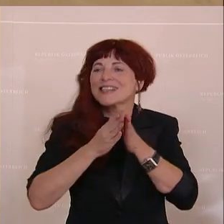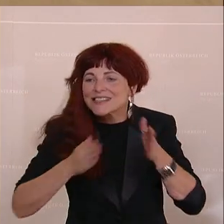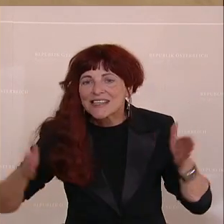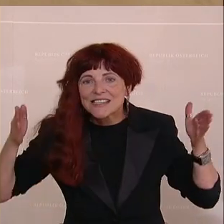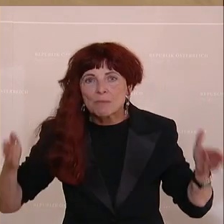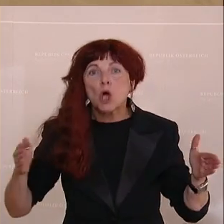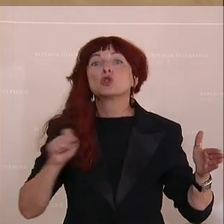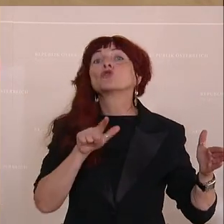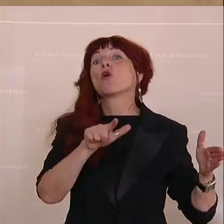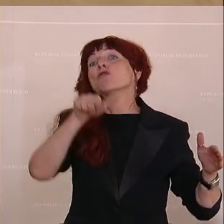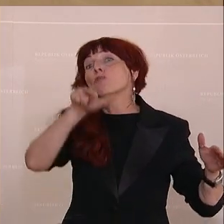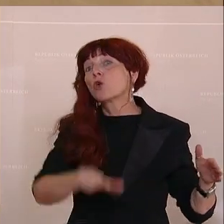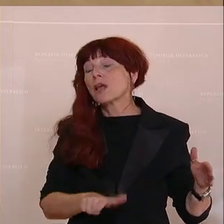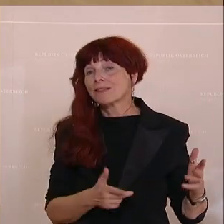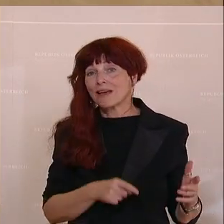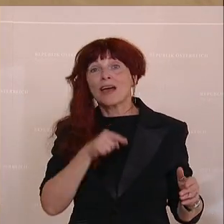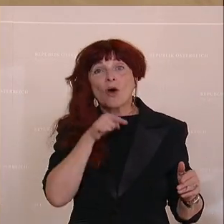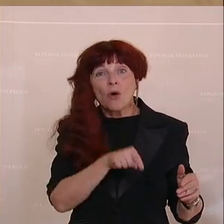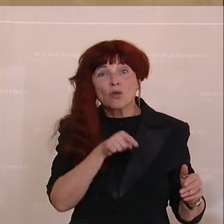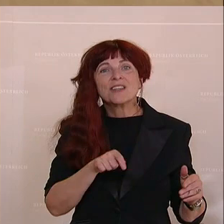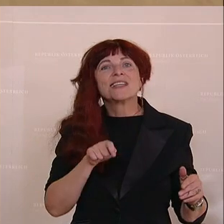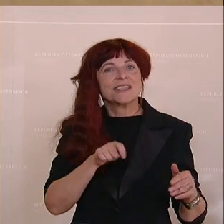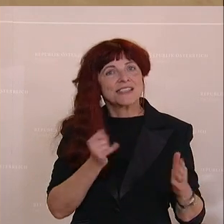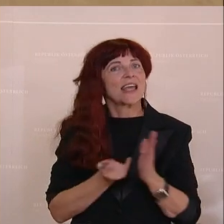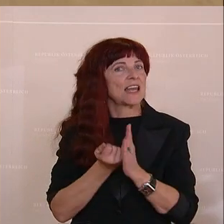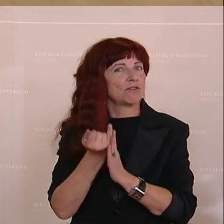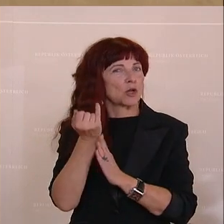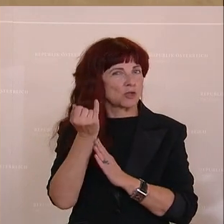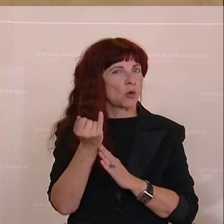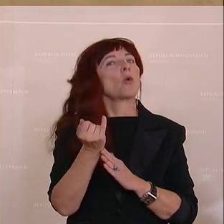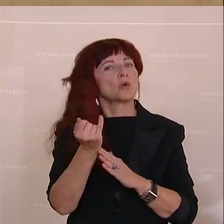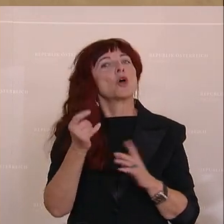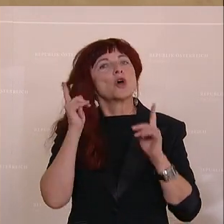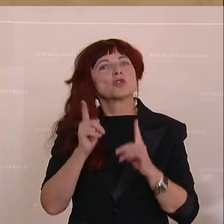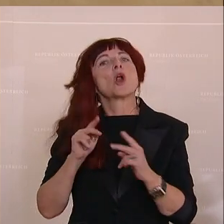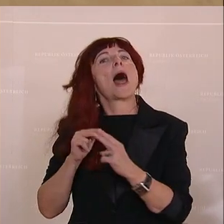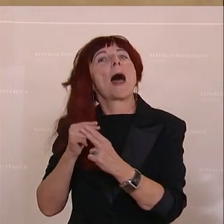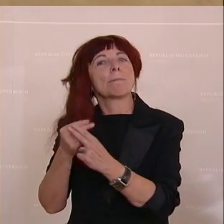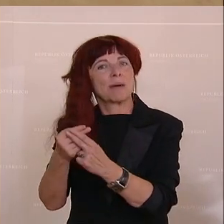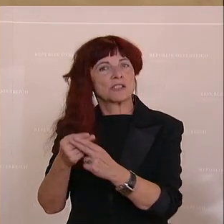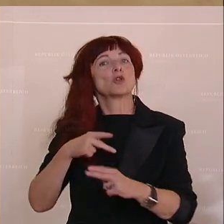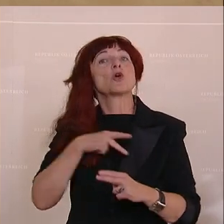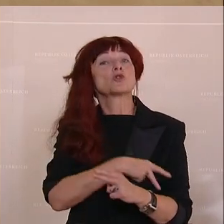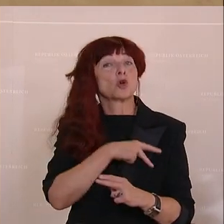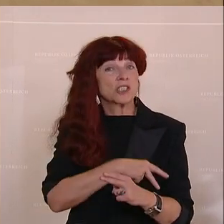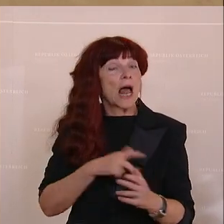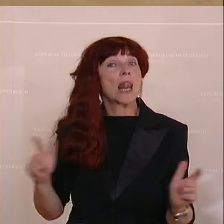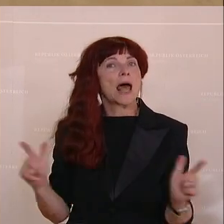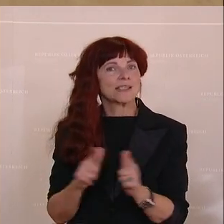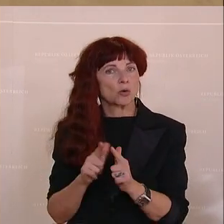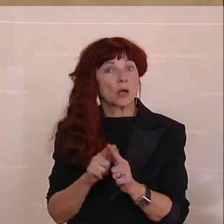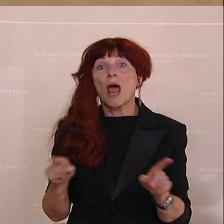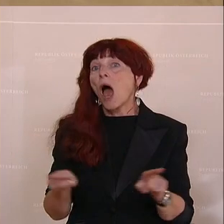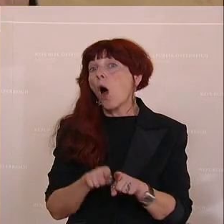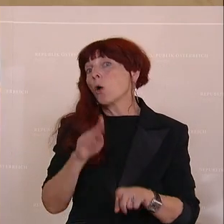Inflation herangezogen und entsprechend diese Inflation danach eben auch Sozialleistungen künftig, wir werden ja dann noch darüber abstimmen, aber auch die